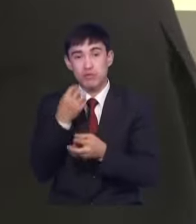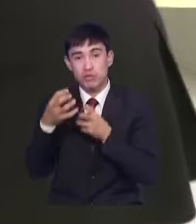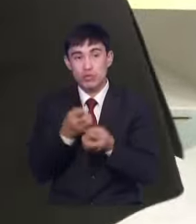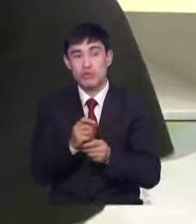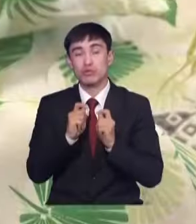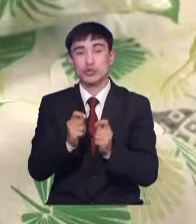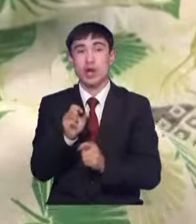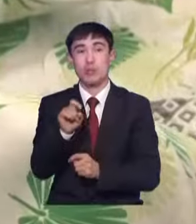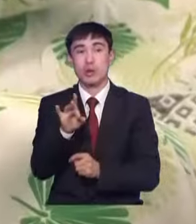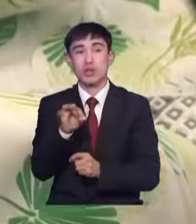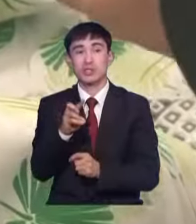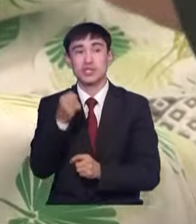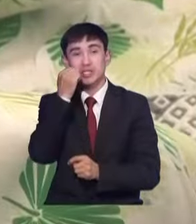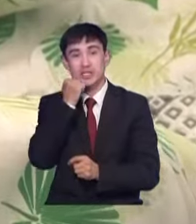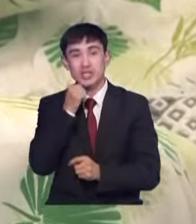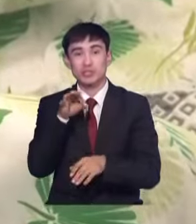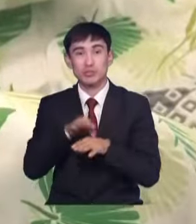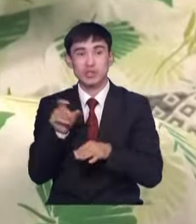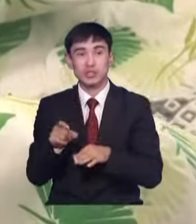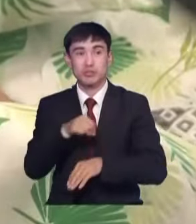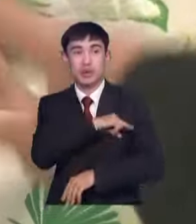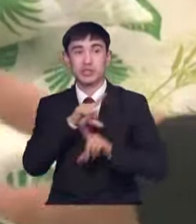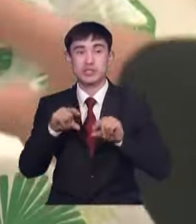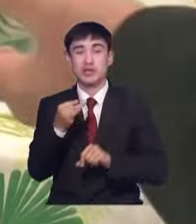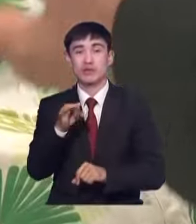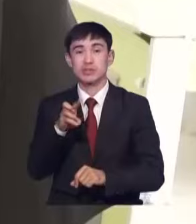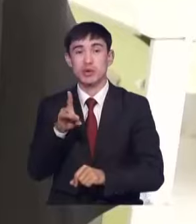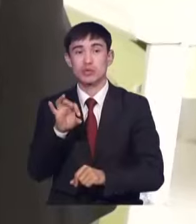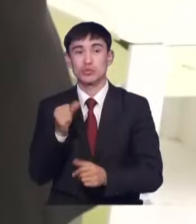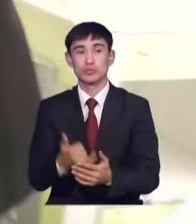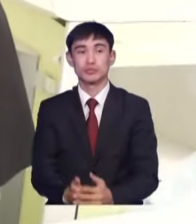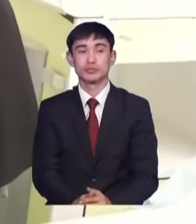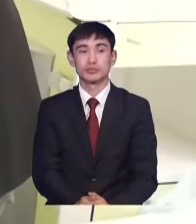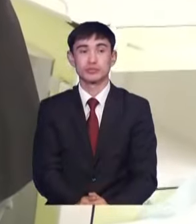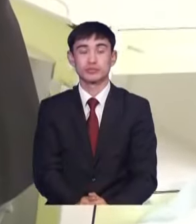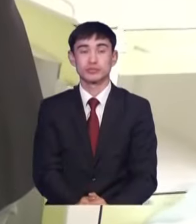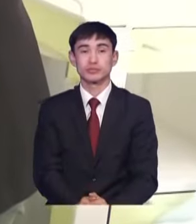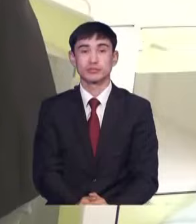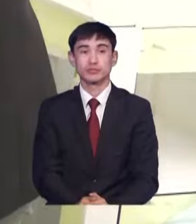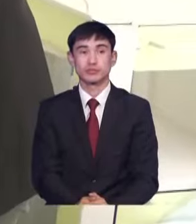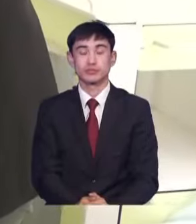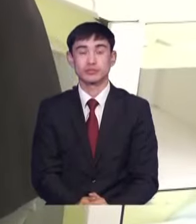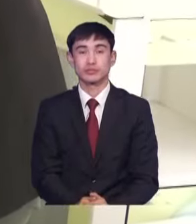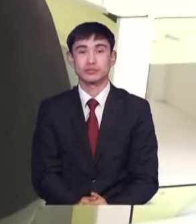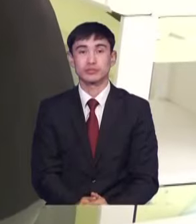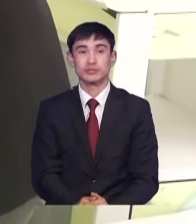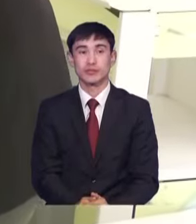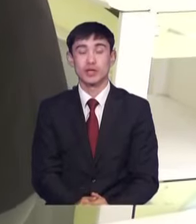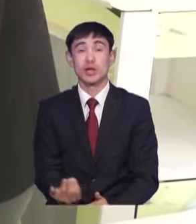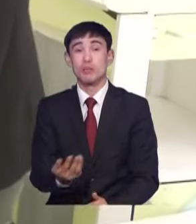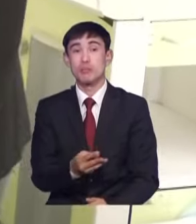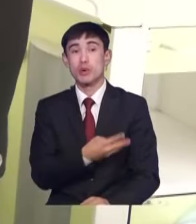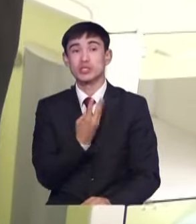Акмарал Аль Назаровой старейшему Пациенту больницы Ивану смаки пожелание лечит